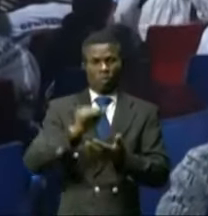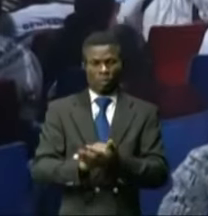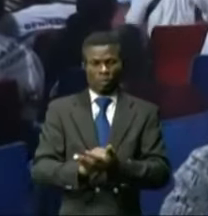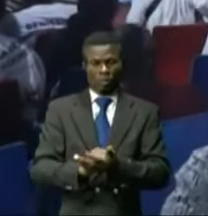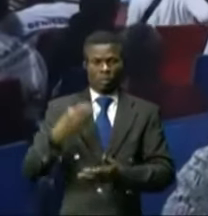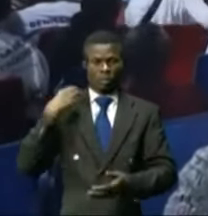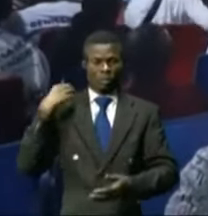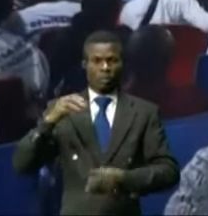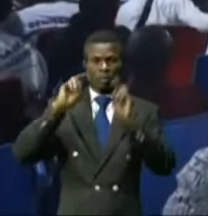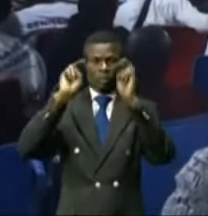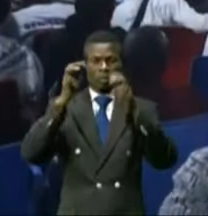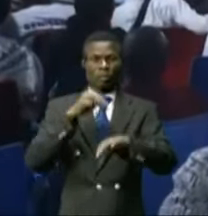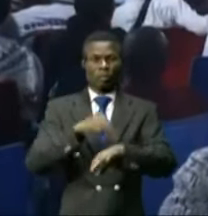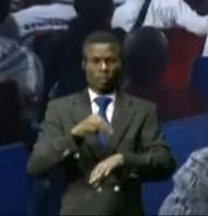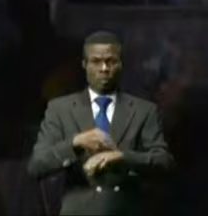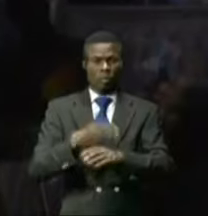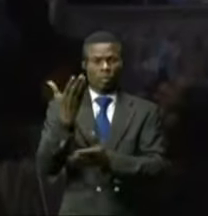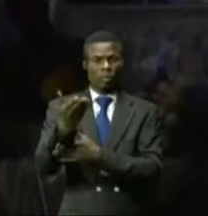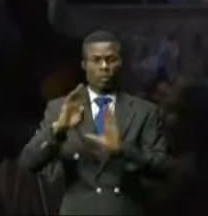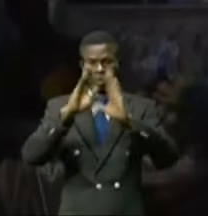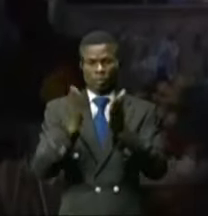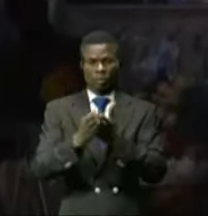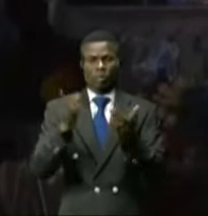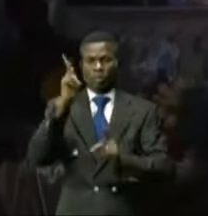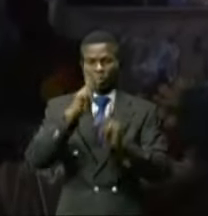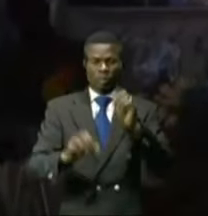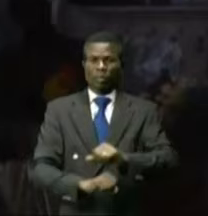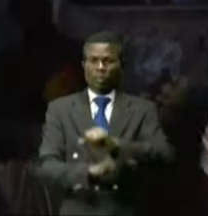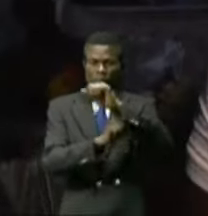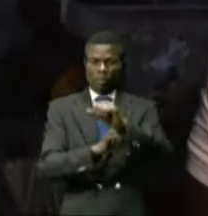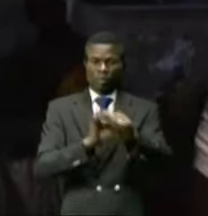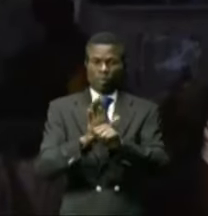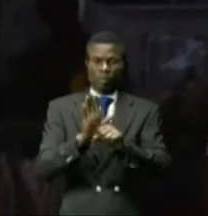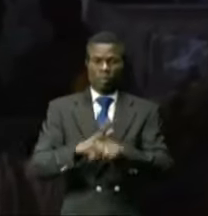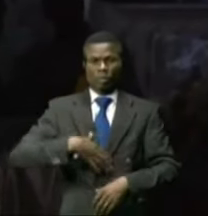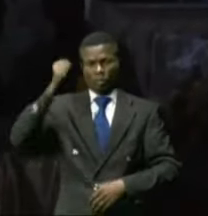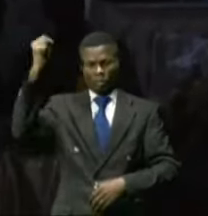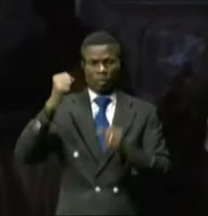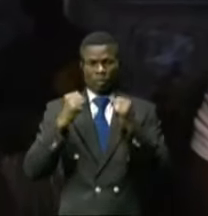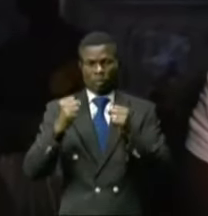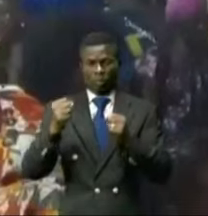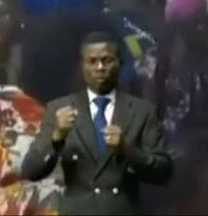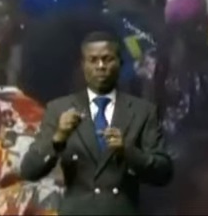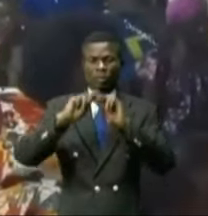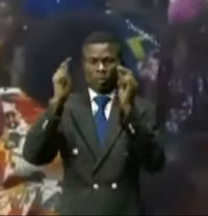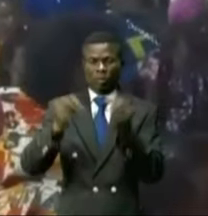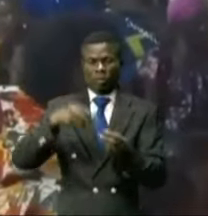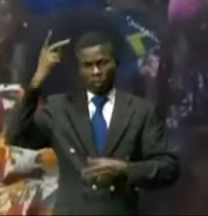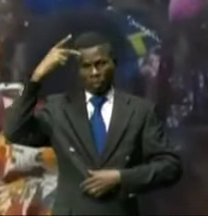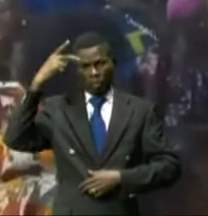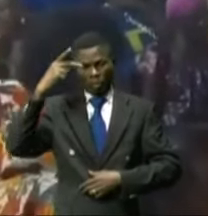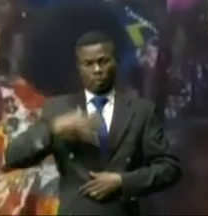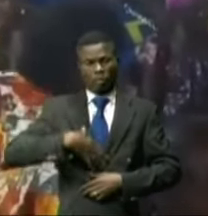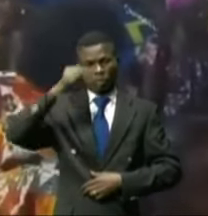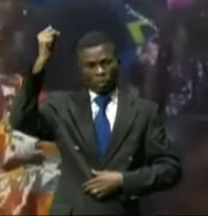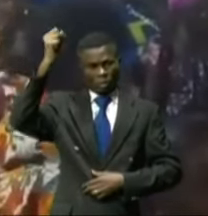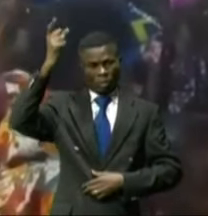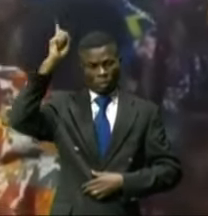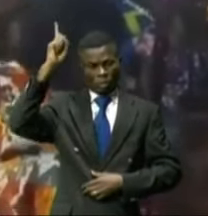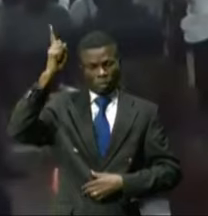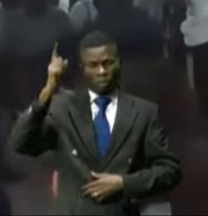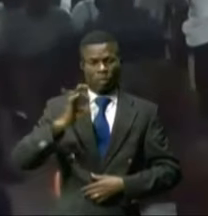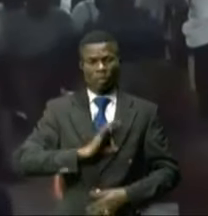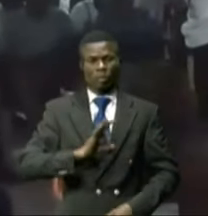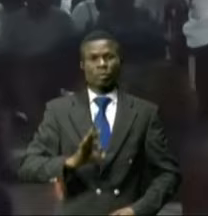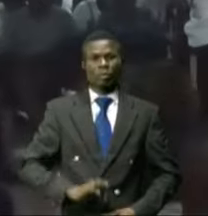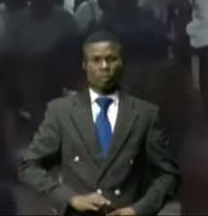de la ville de Matadi a appelé tout le monde à mouiller les maillots pour la victoire écrasante du parti et de leur champion Félix Antoine Tshisekedi